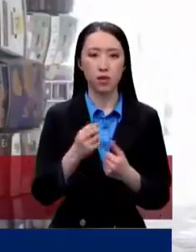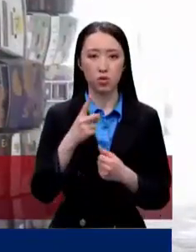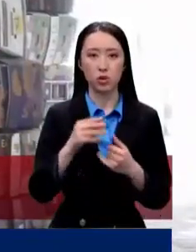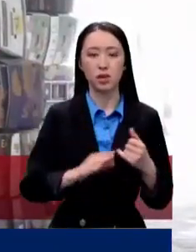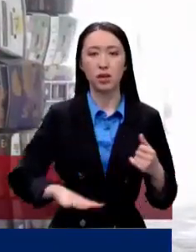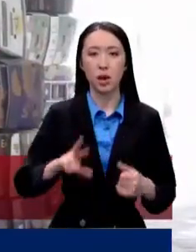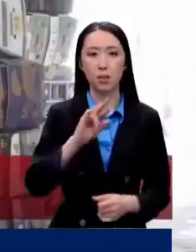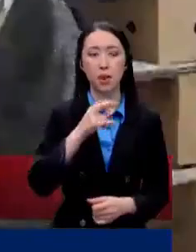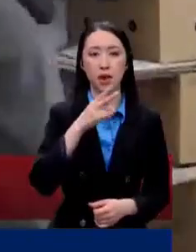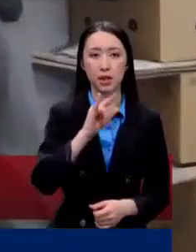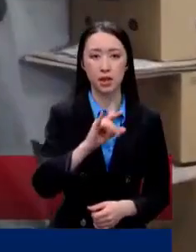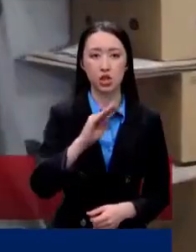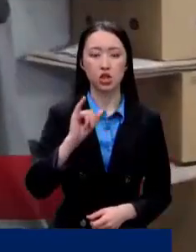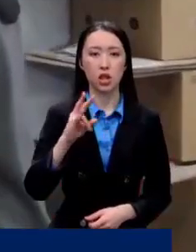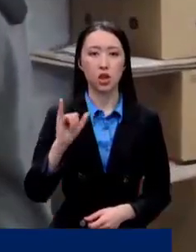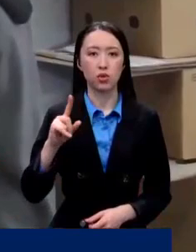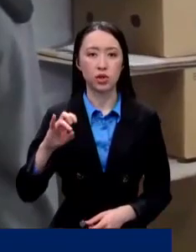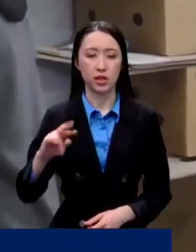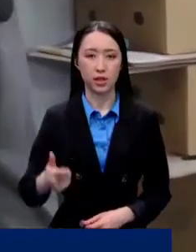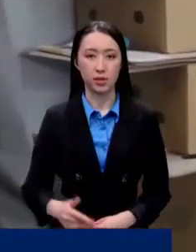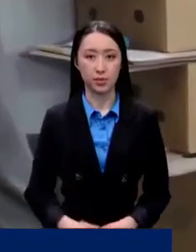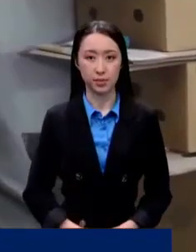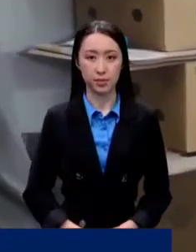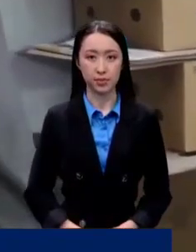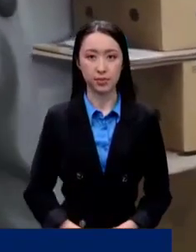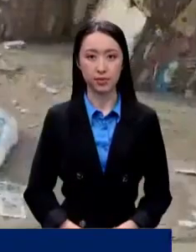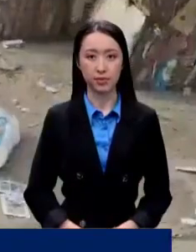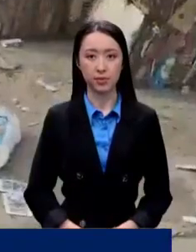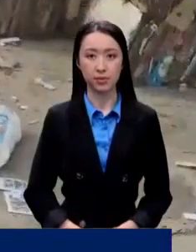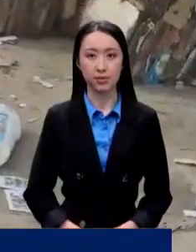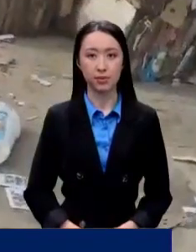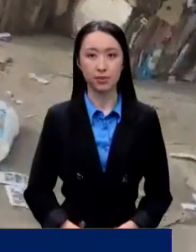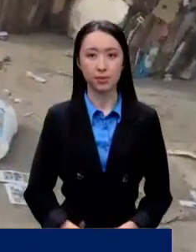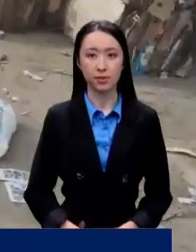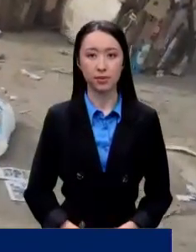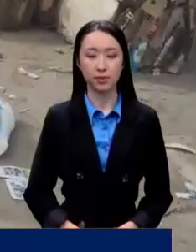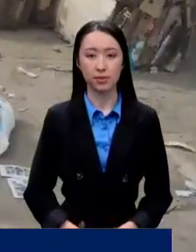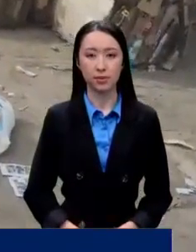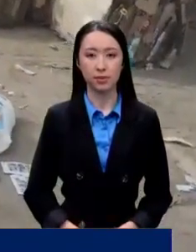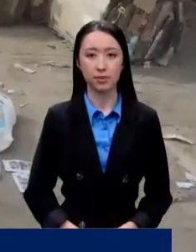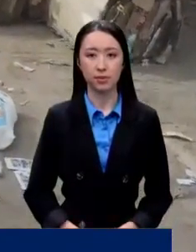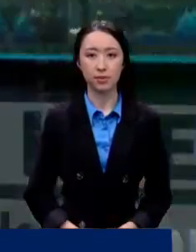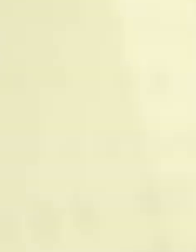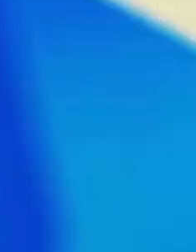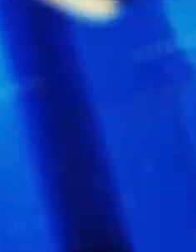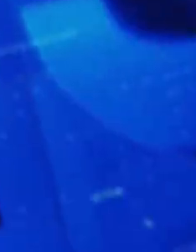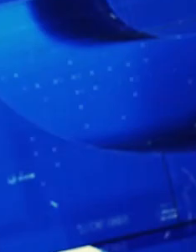полигоны в Баянды, Мунайла и Жанаузене. Жанар Масугутов, Мухаммед Шаткам, Атамикен Бизнес, Мангистауская область.